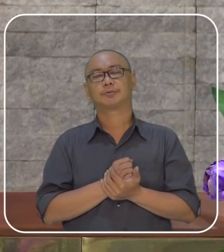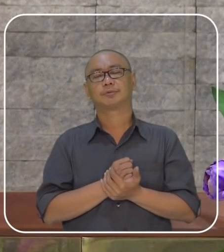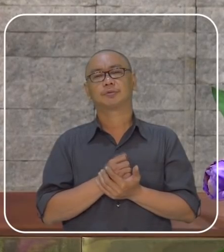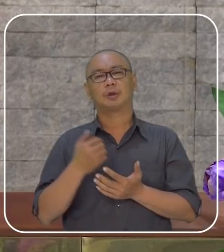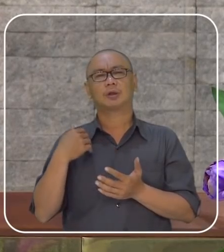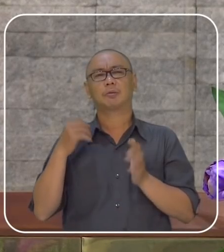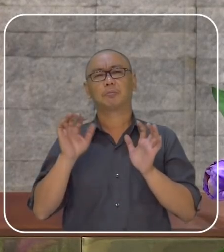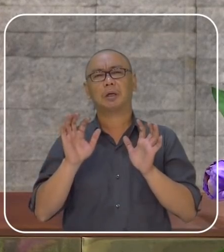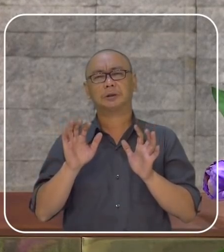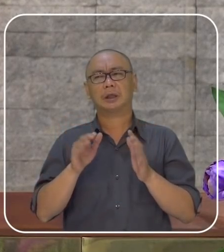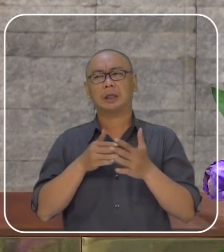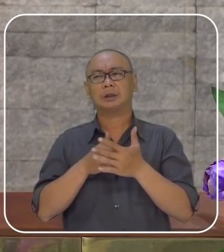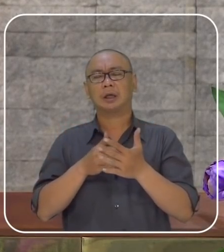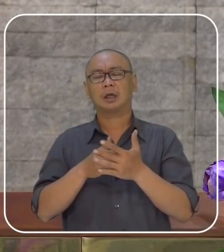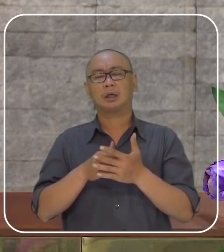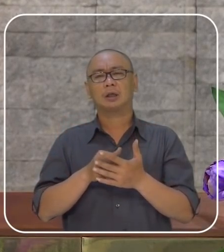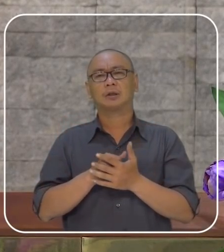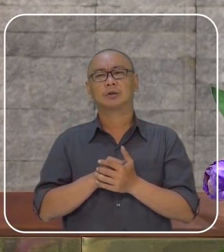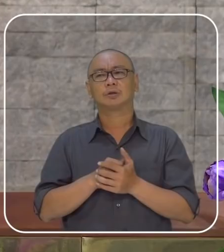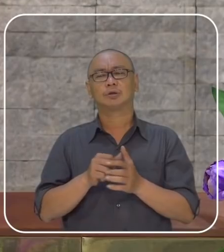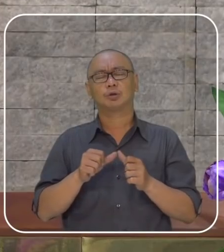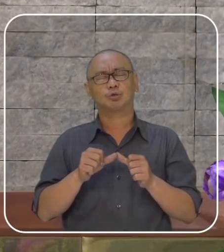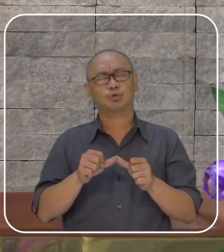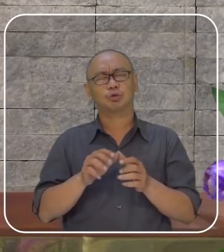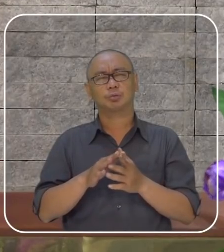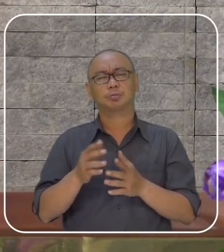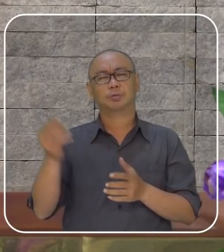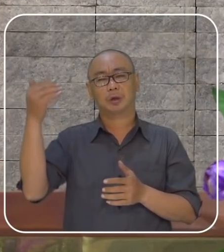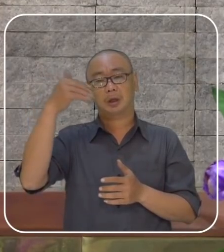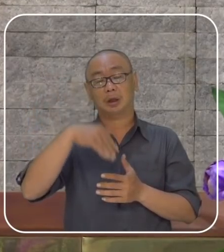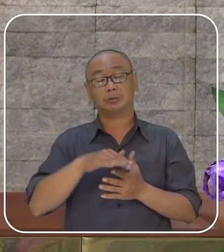Ada banyak tantangan-tantangan, beban-beban yang harus mereka hadapi.